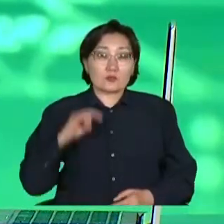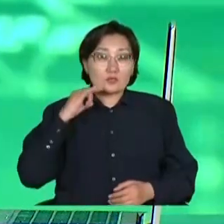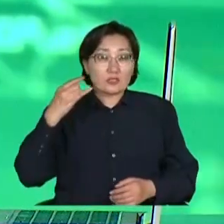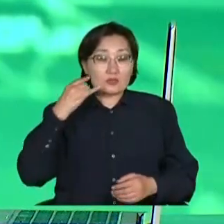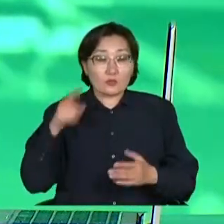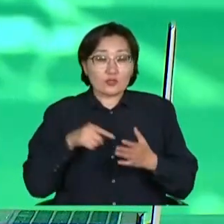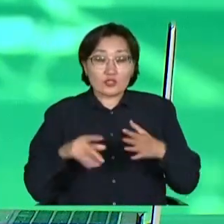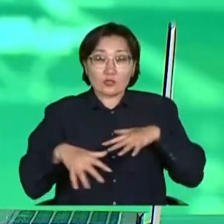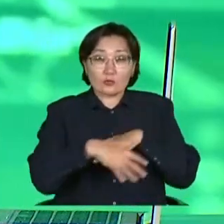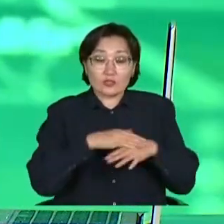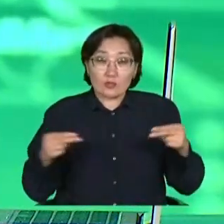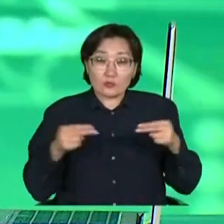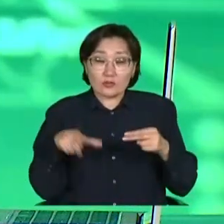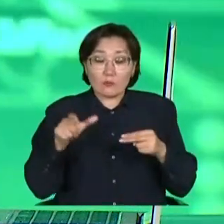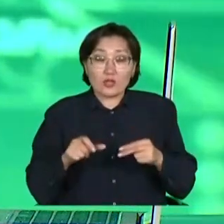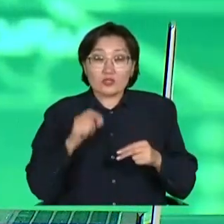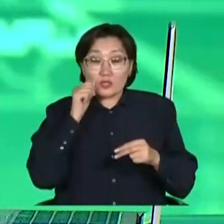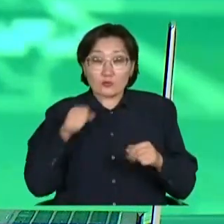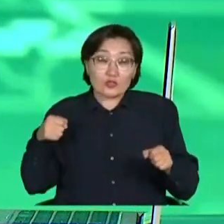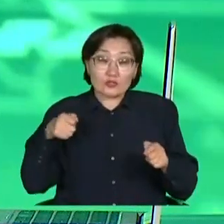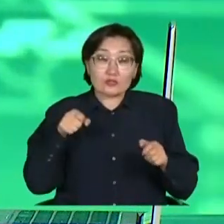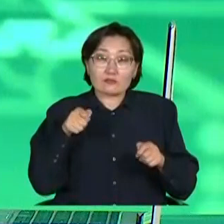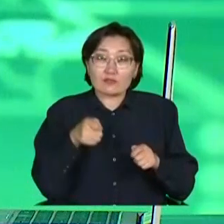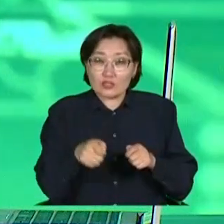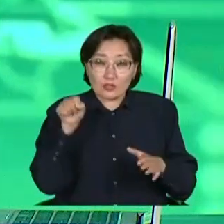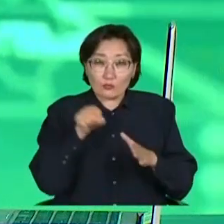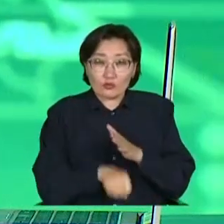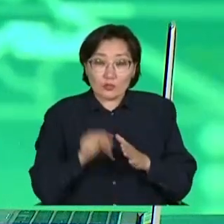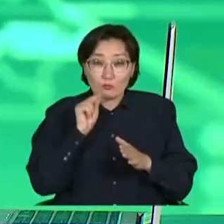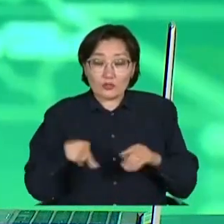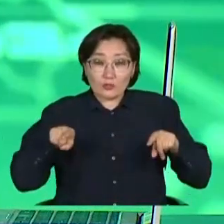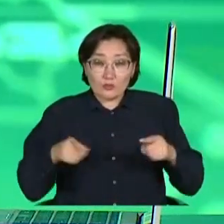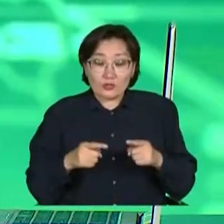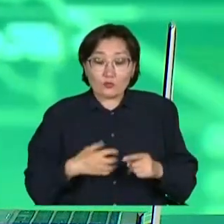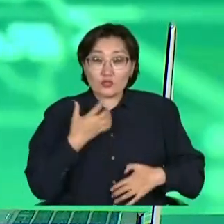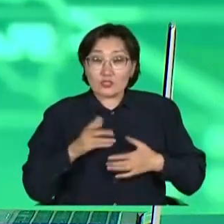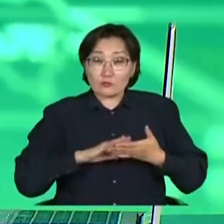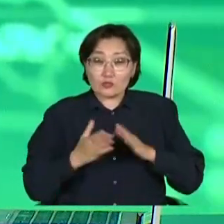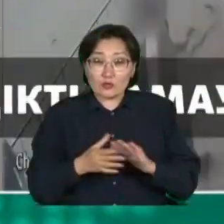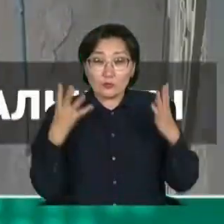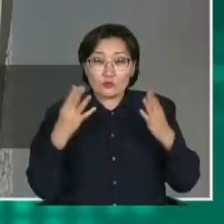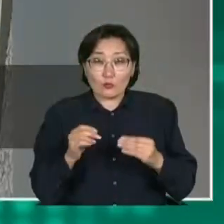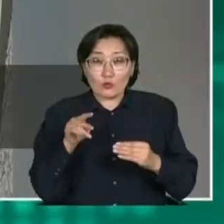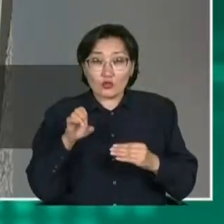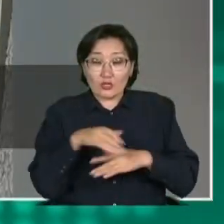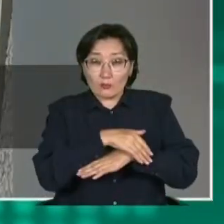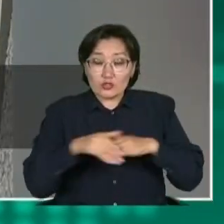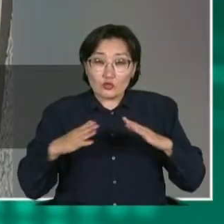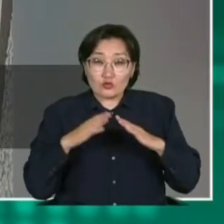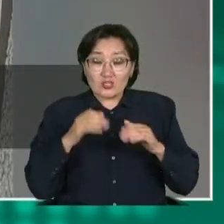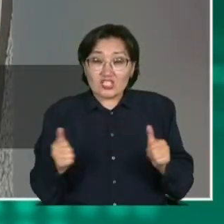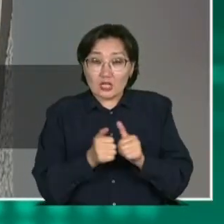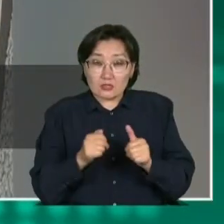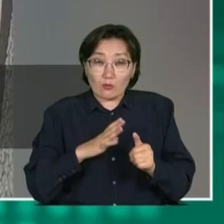Павлодарда жұрттың көзінше ер адамды пышақта бөлтірген күдікті қамауға алынды. Жаға ұстатарлық жайт күндіз Мүкенов көшесіндегі үйдің